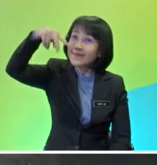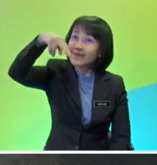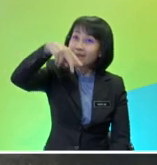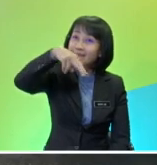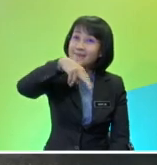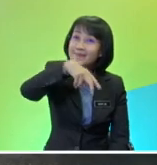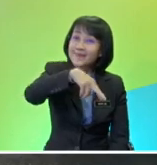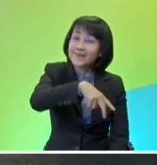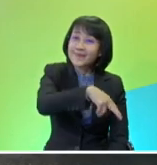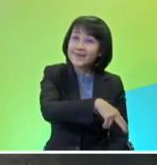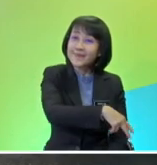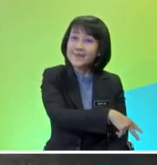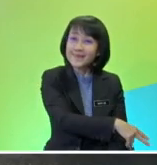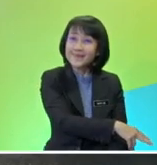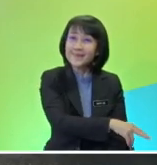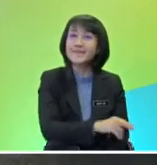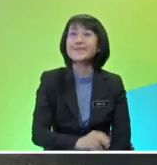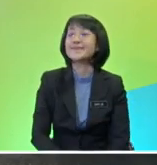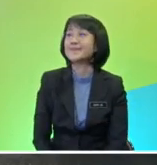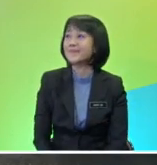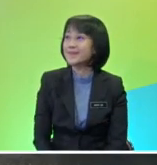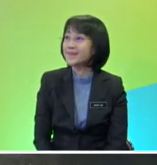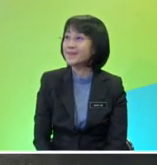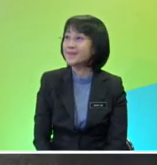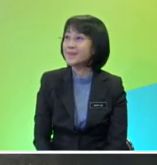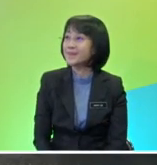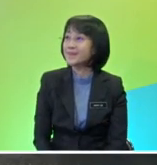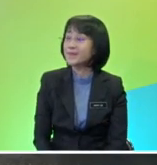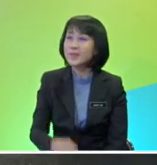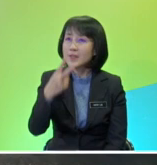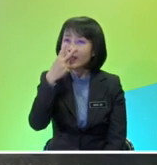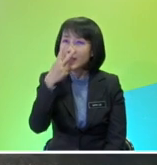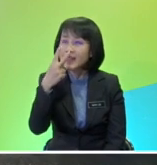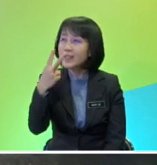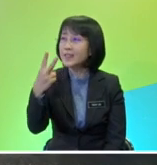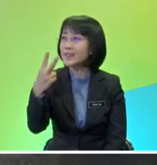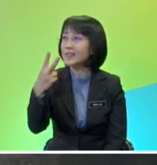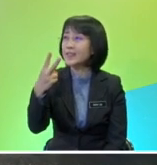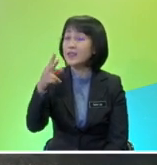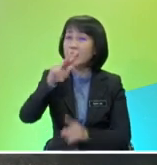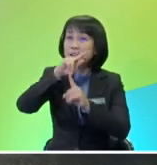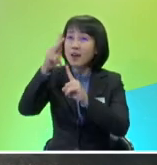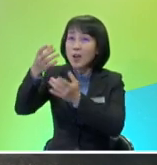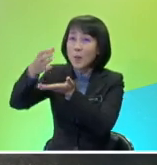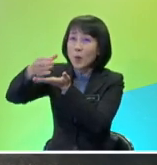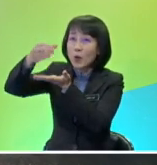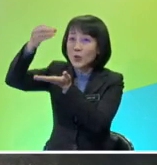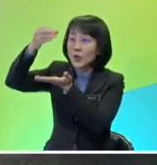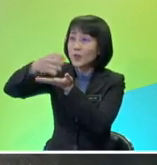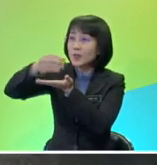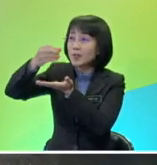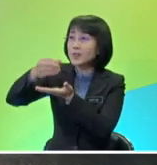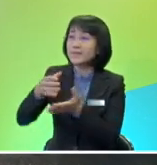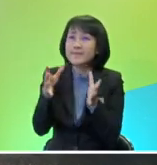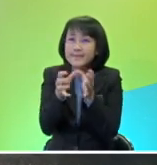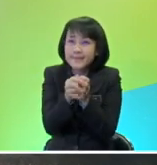tu sampailah ke bawah. Ya. Yeah. Oh. Jadi kalau kita lihat kat sini keadaan botol yang berbeza-beza. Yang ni sangat kemek. Betul.